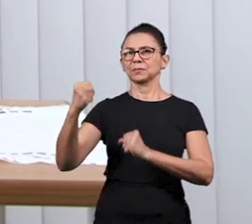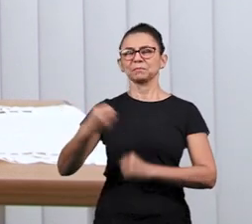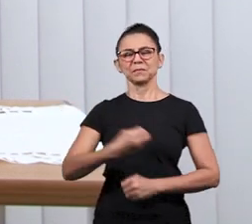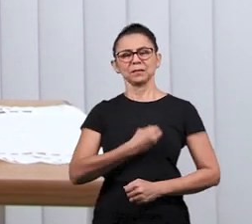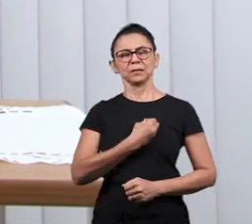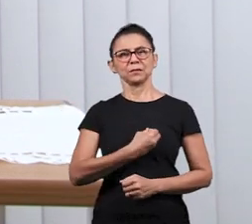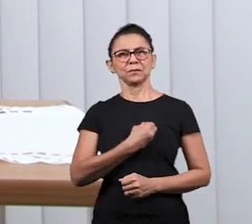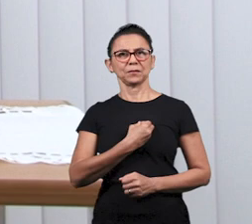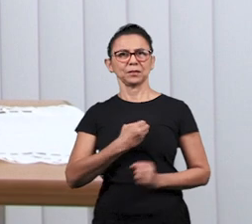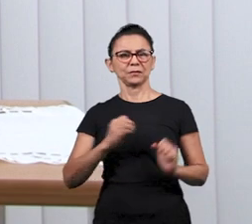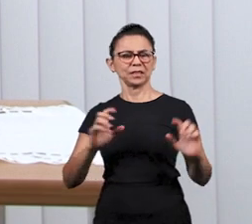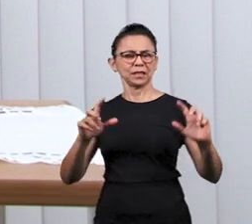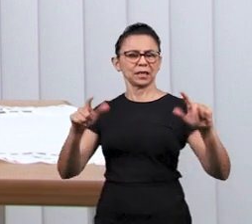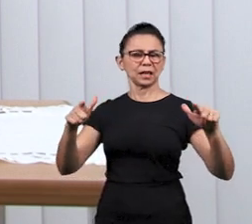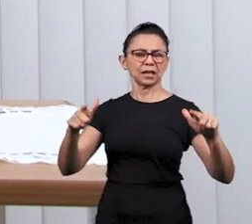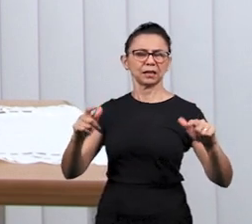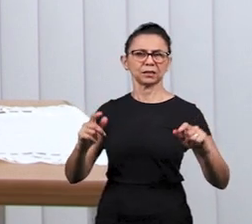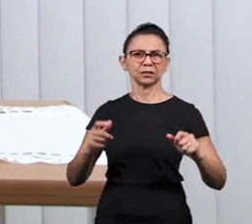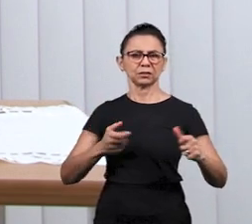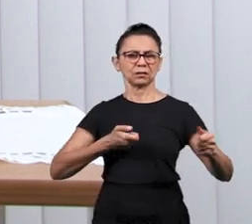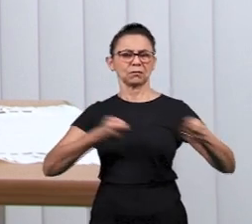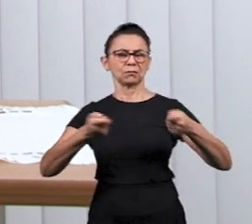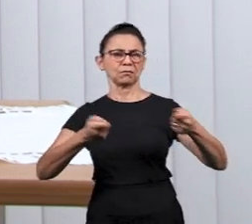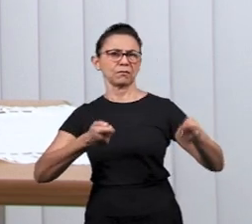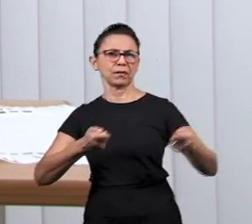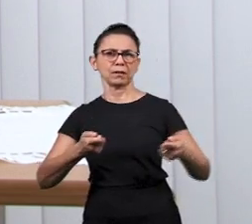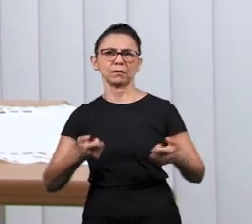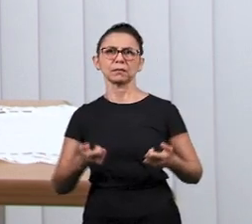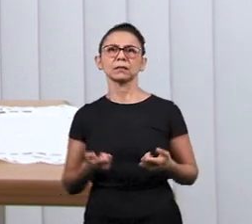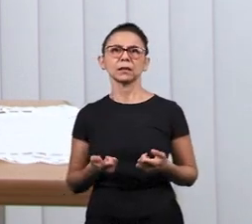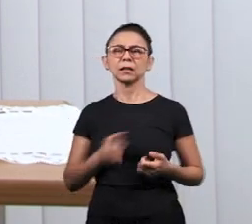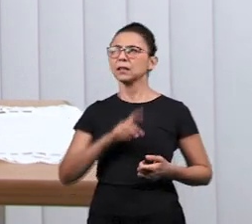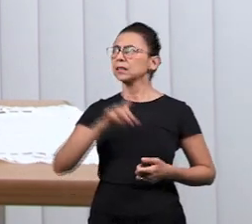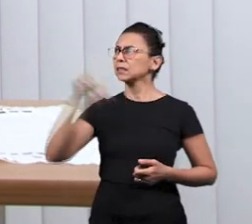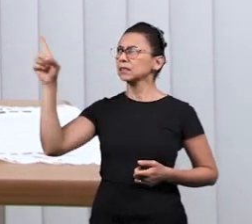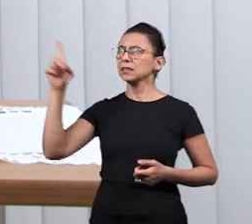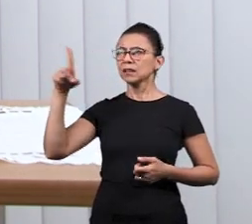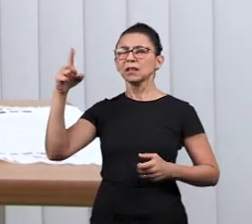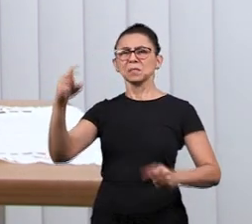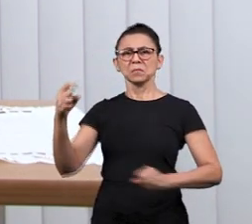совершить. Он живет и Он царствует, Он Бог.